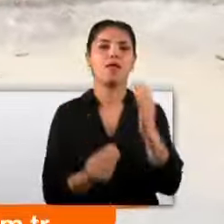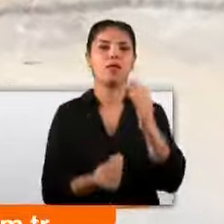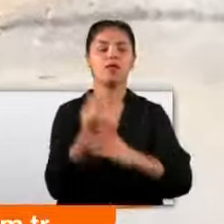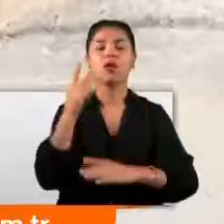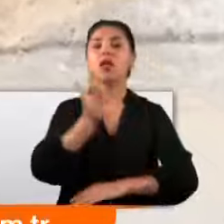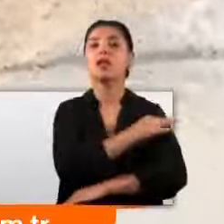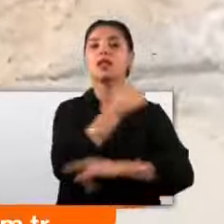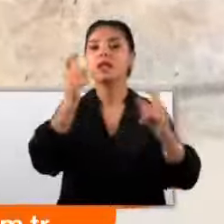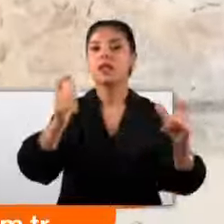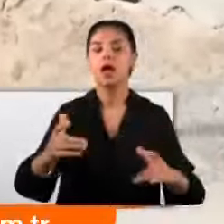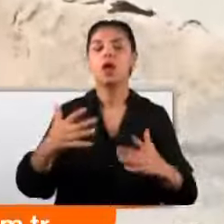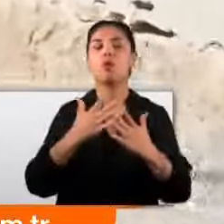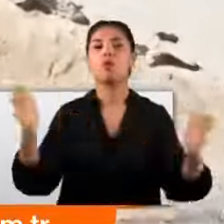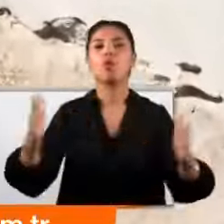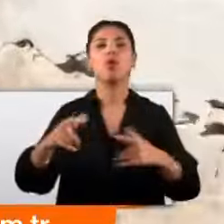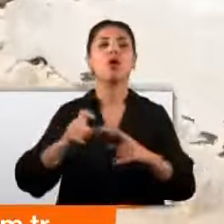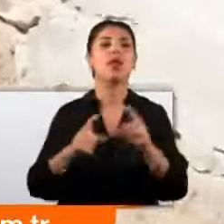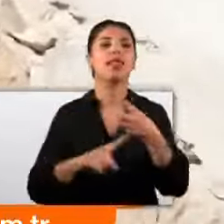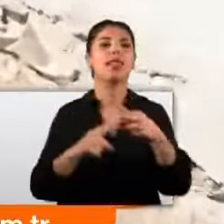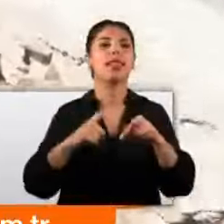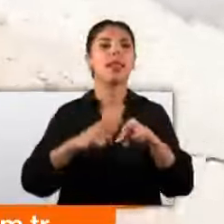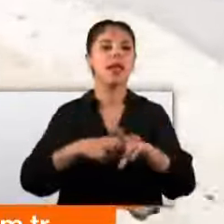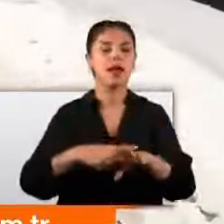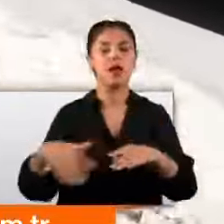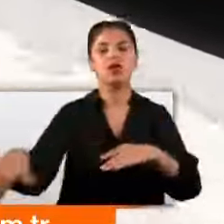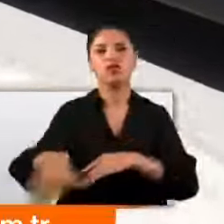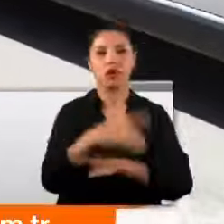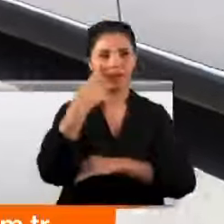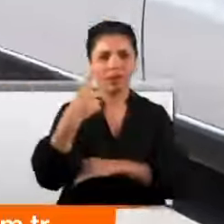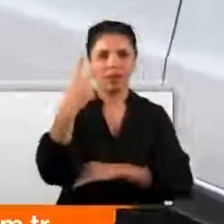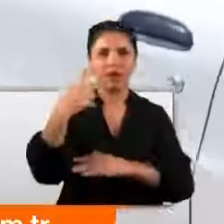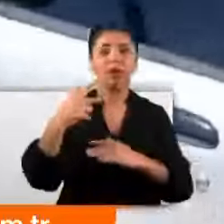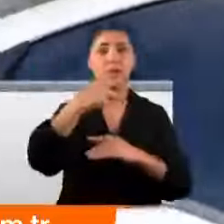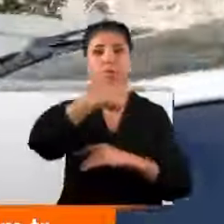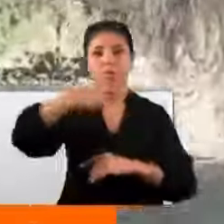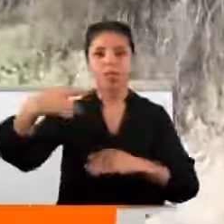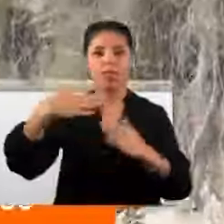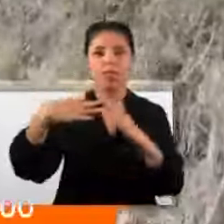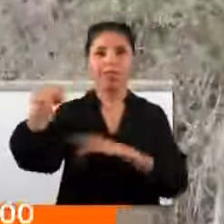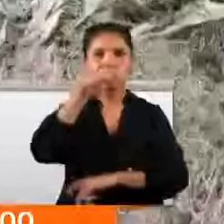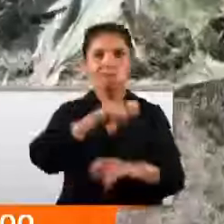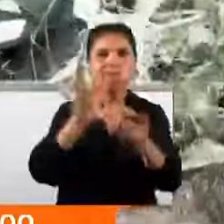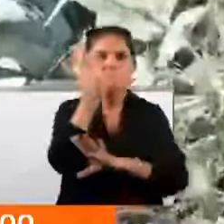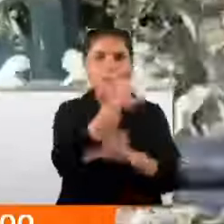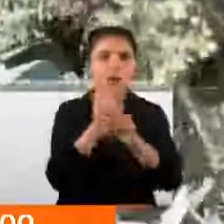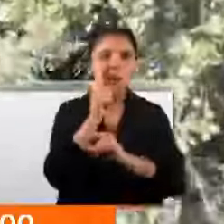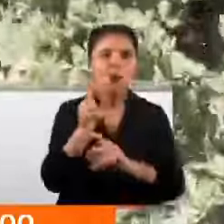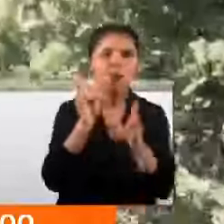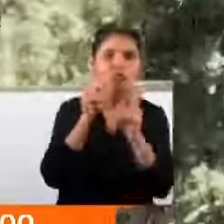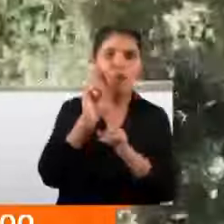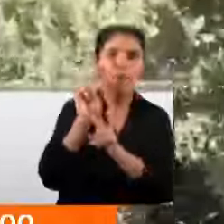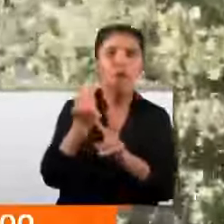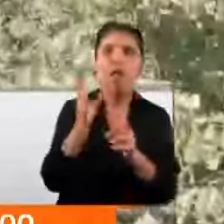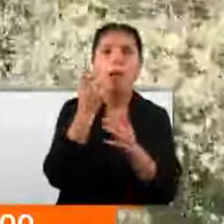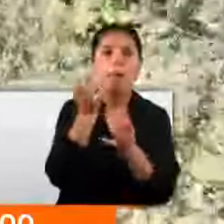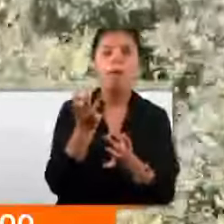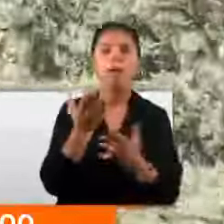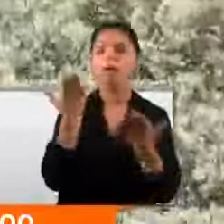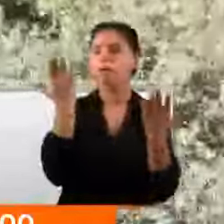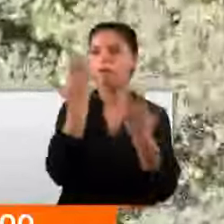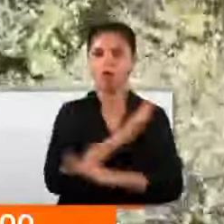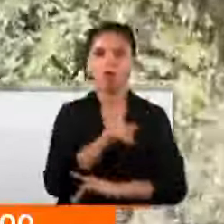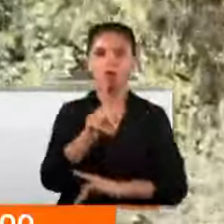Büyükdere Caddesi'nde Çubukçu Sokak'tayız. İki katlı inşaat o kadar gizli bir noktaya yapılmış ki normal şekilde göremiyoruz. İşte bu